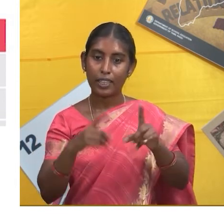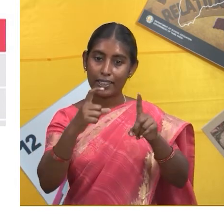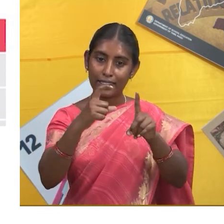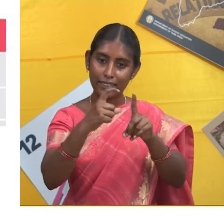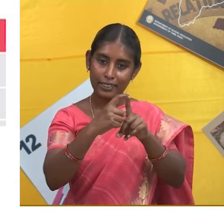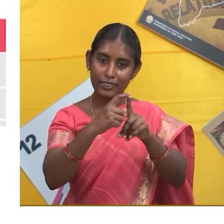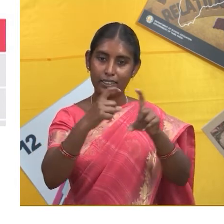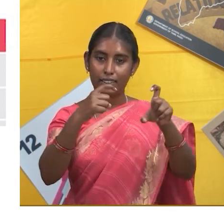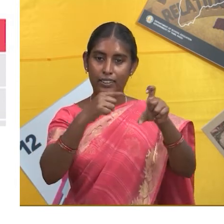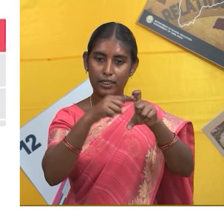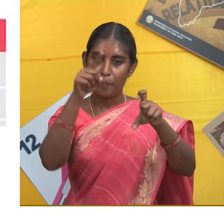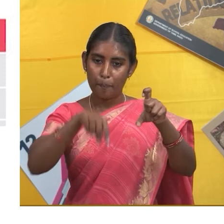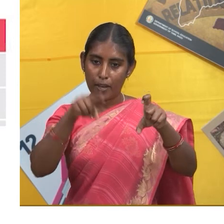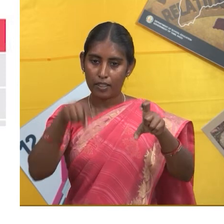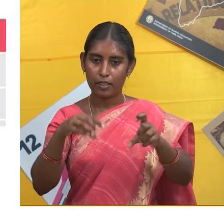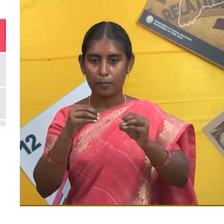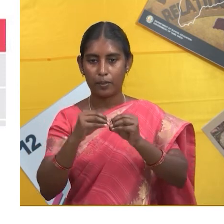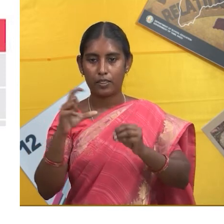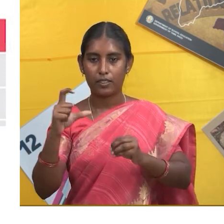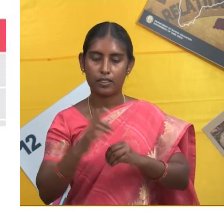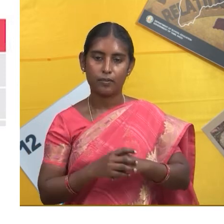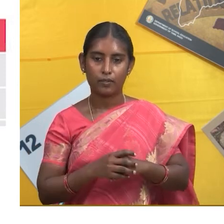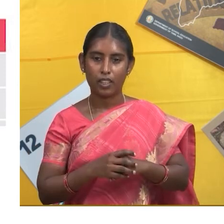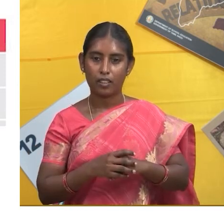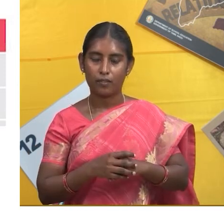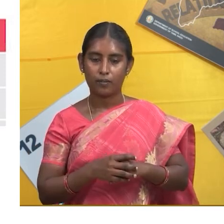minus a-b-c